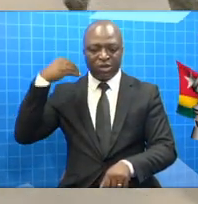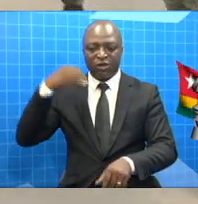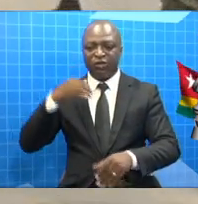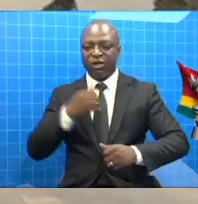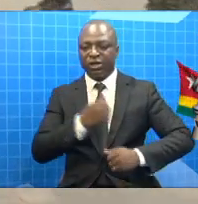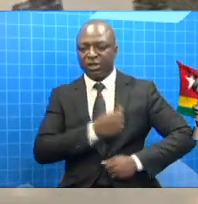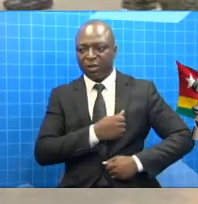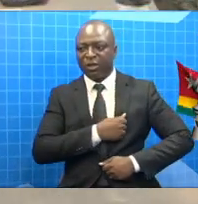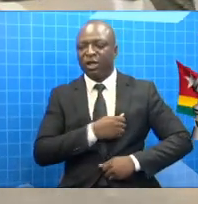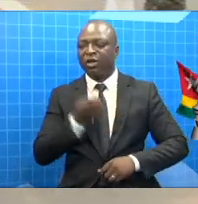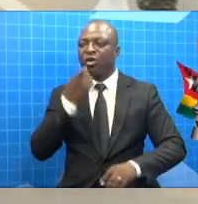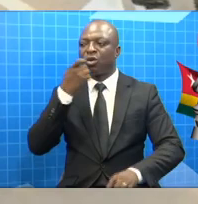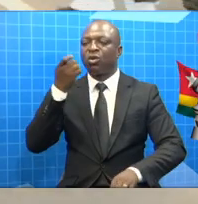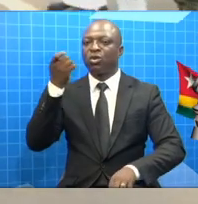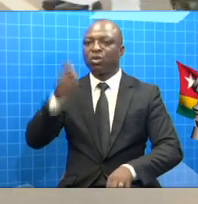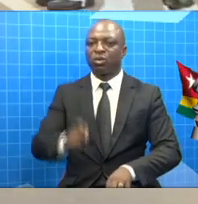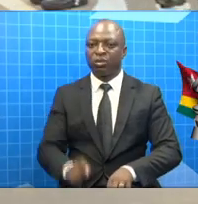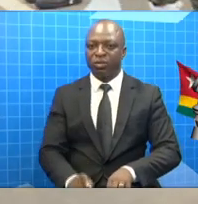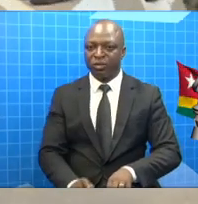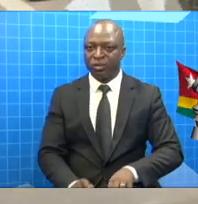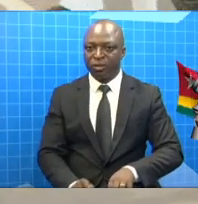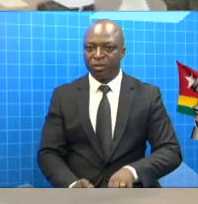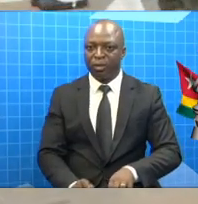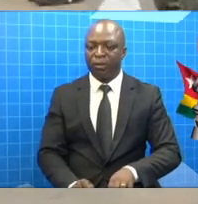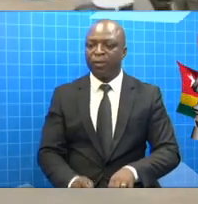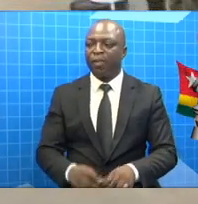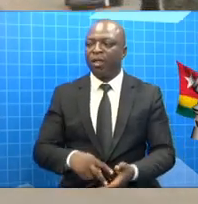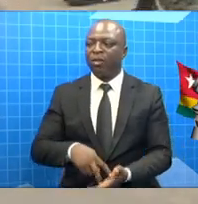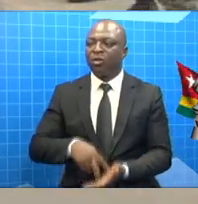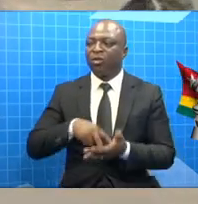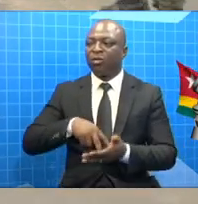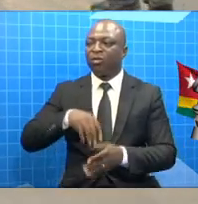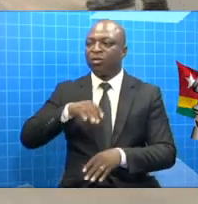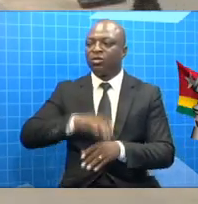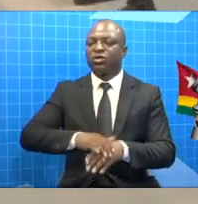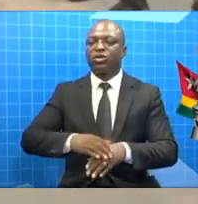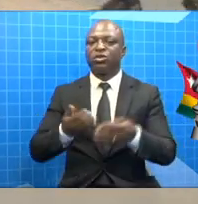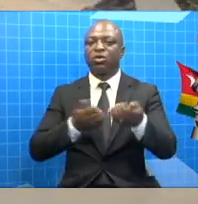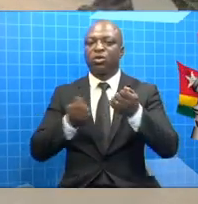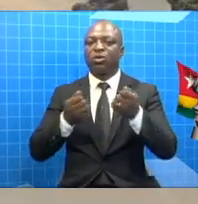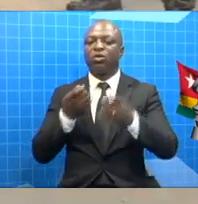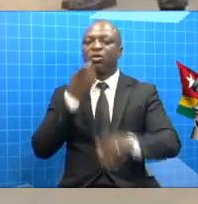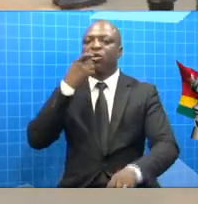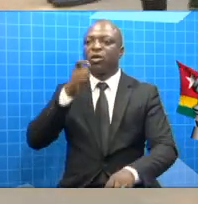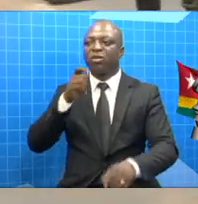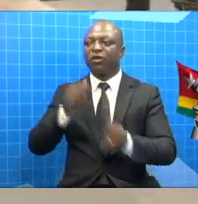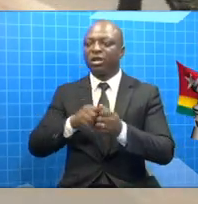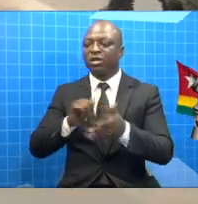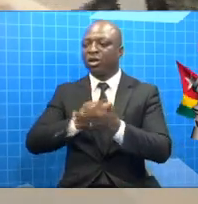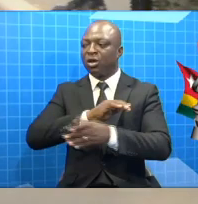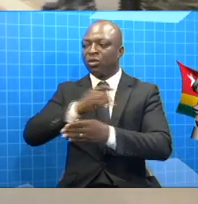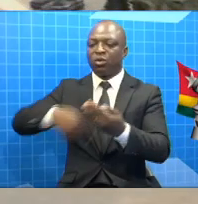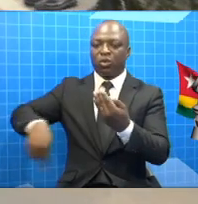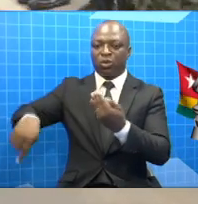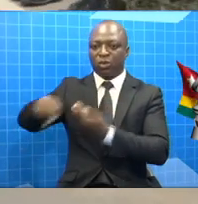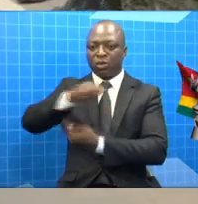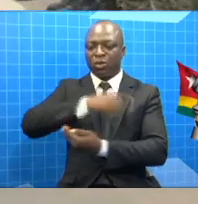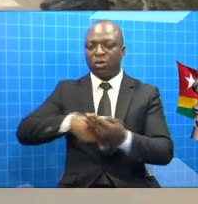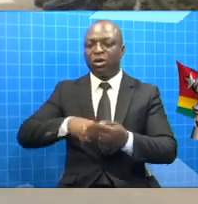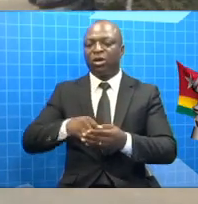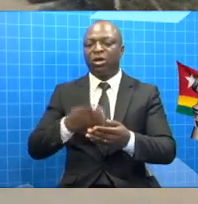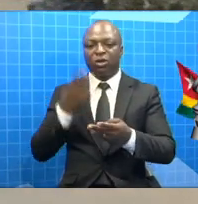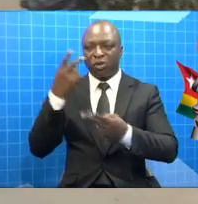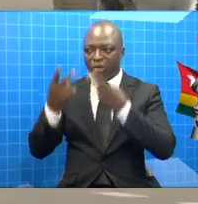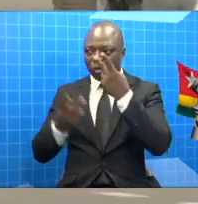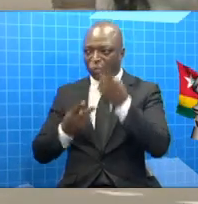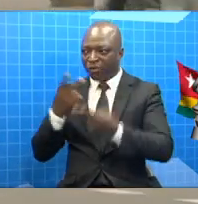armées, qui donne le ton. Debout sur son quart de commandement et entouré de la troupe d'honneur, il passe en revue les